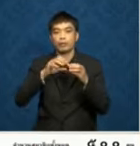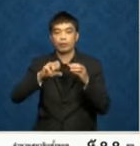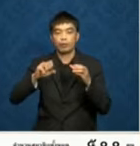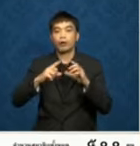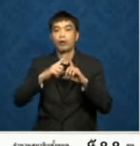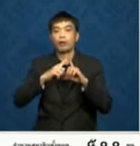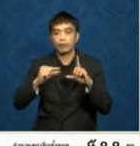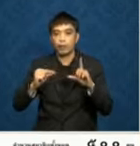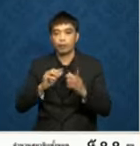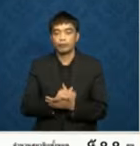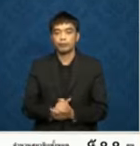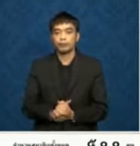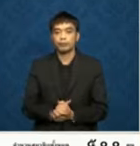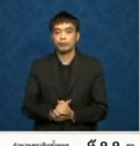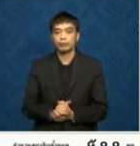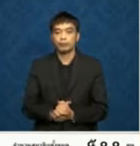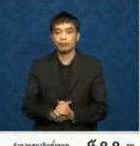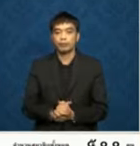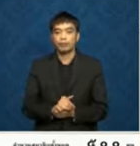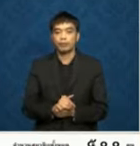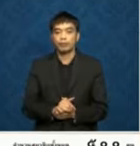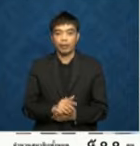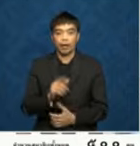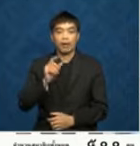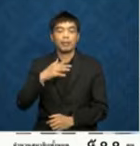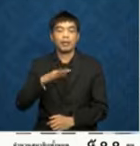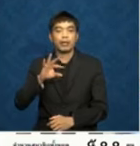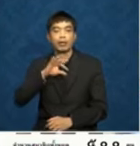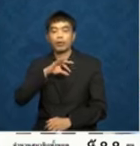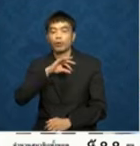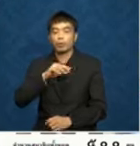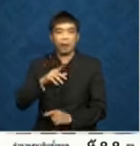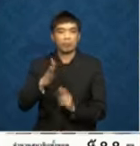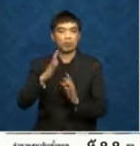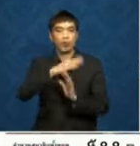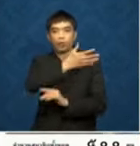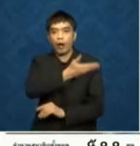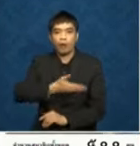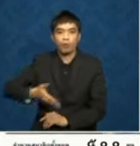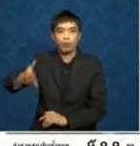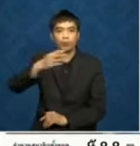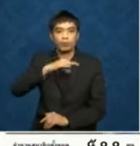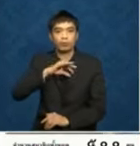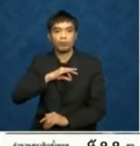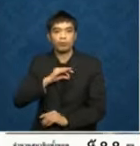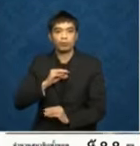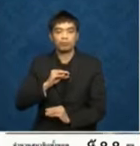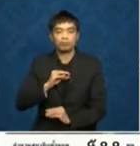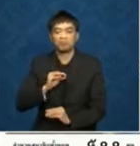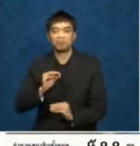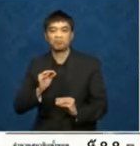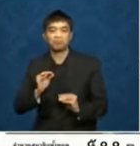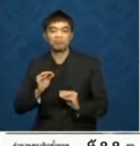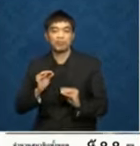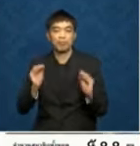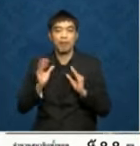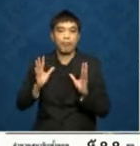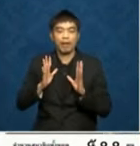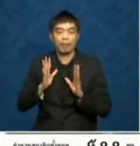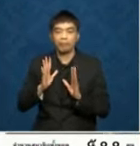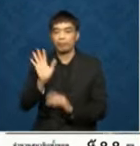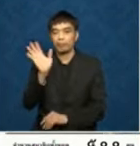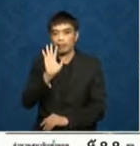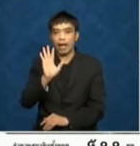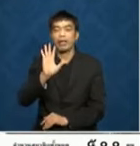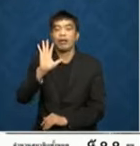คงไมมใครประดีเศทครั ว่าเทคโโยี Digital คือสิ่งที่เปลี่นโลกเราไปอย่ส้เชิง อยรอบ 10-20 ปทผ